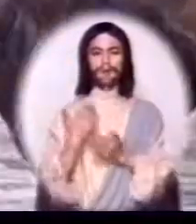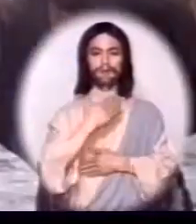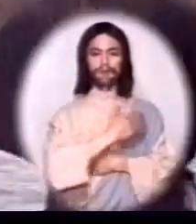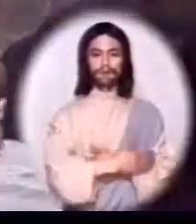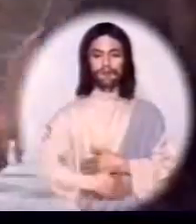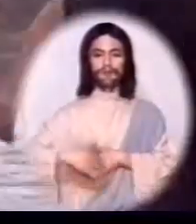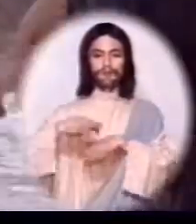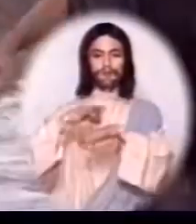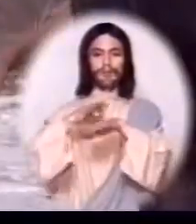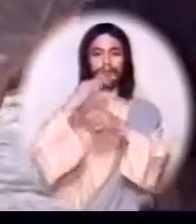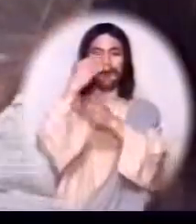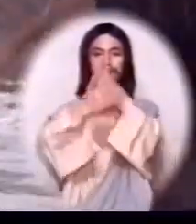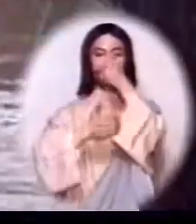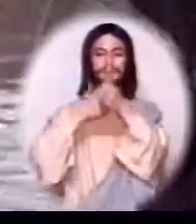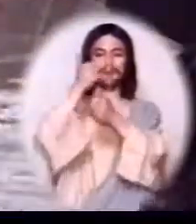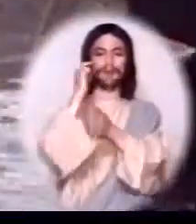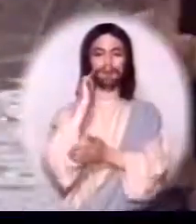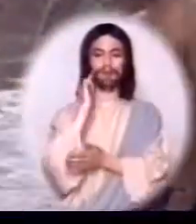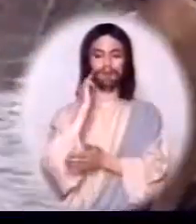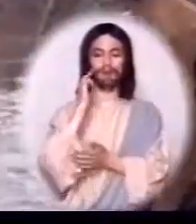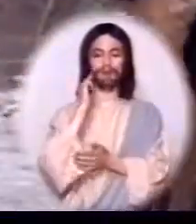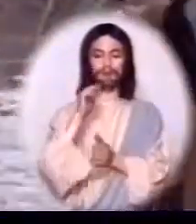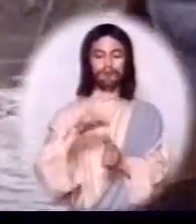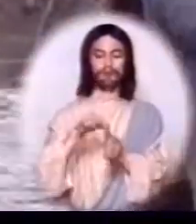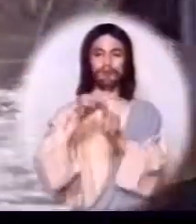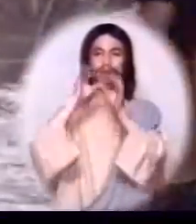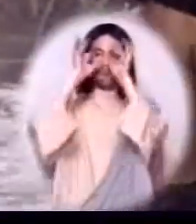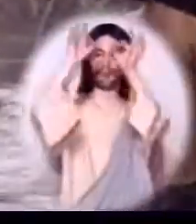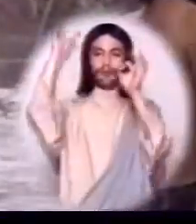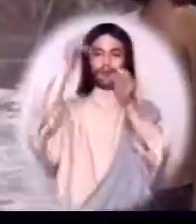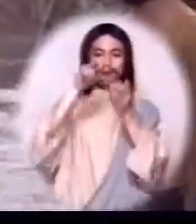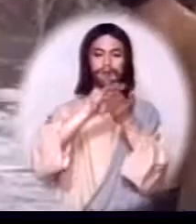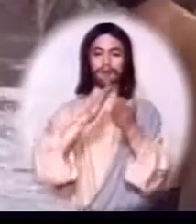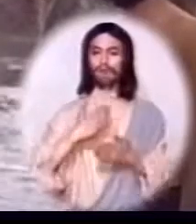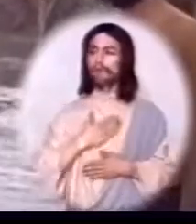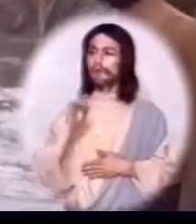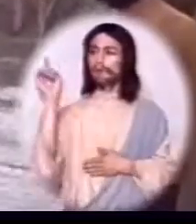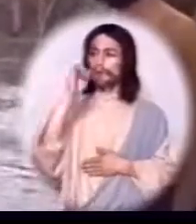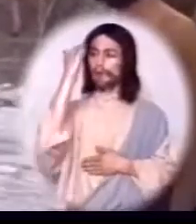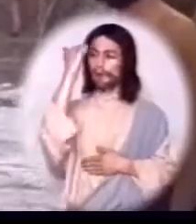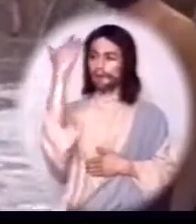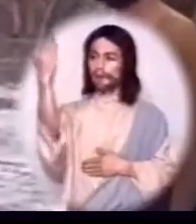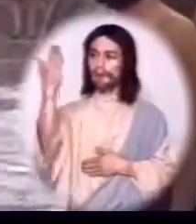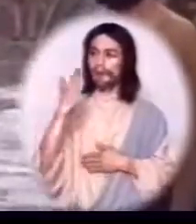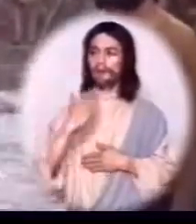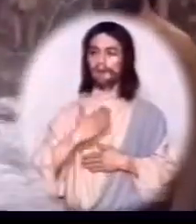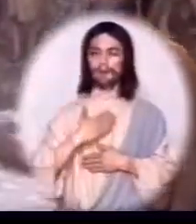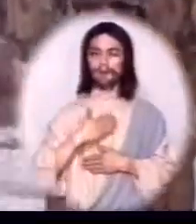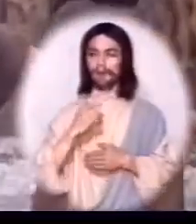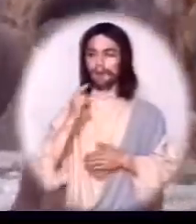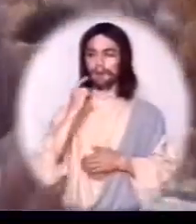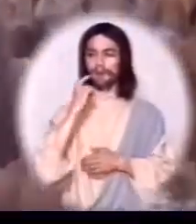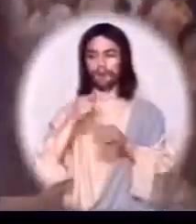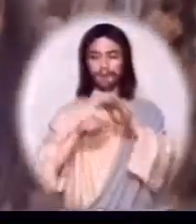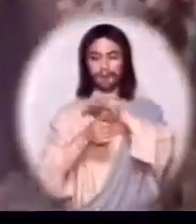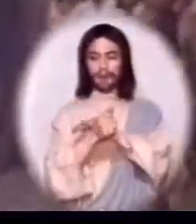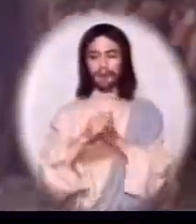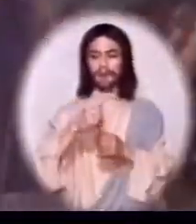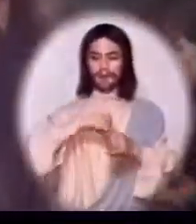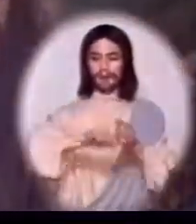모든 육체가 하나님의 구원하심을 보리라. 우리는요? 우리는 어떻게 해야죠?